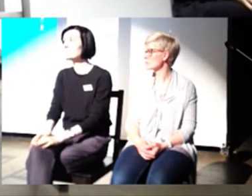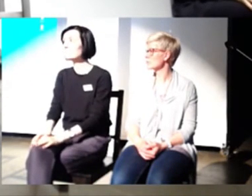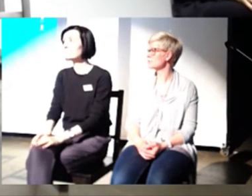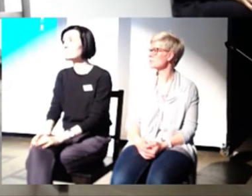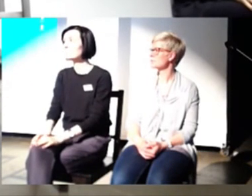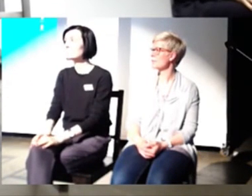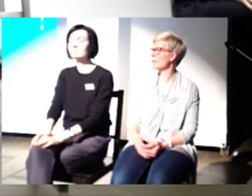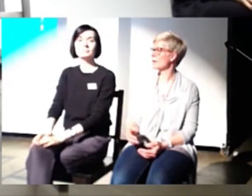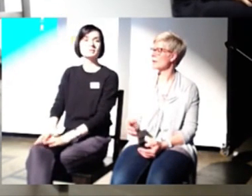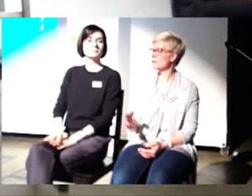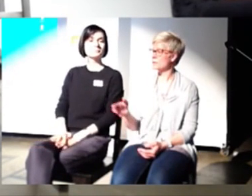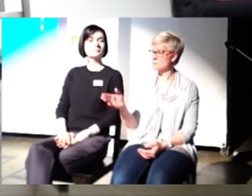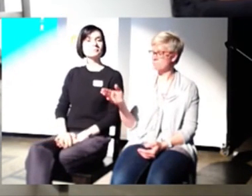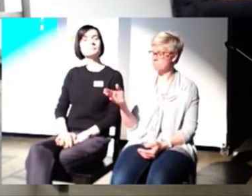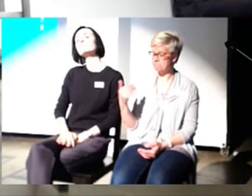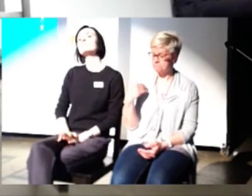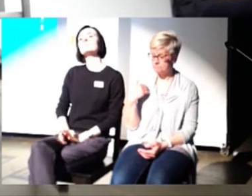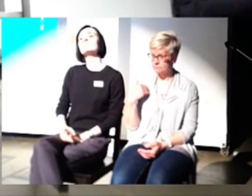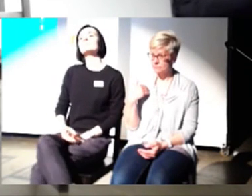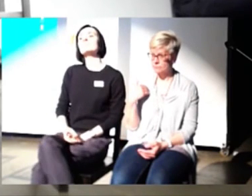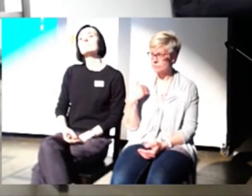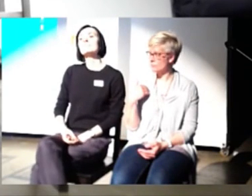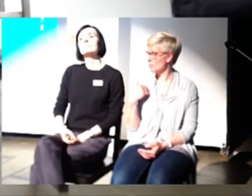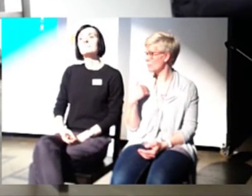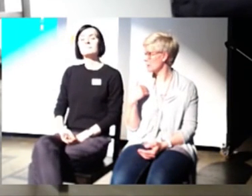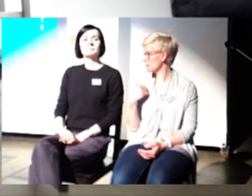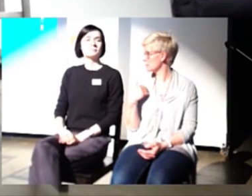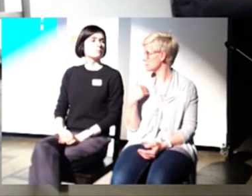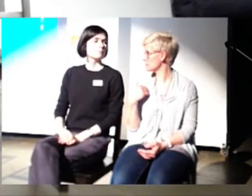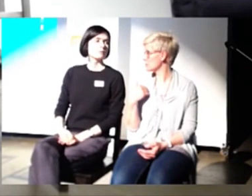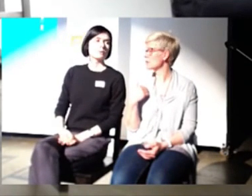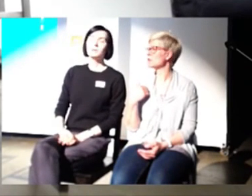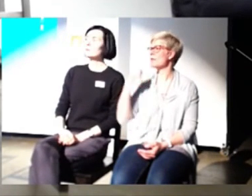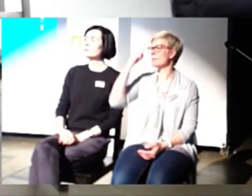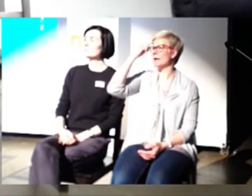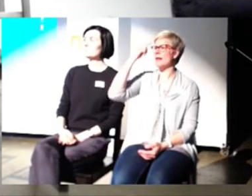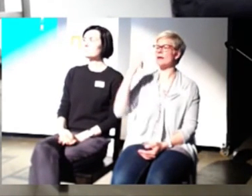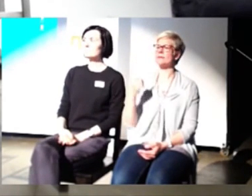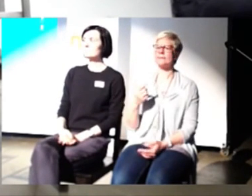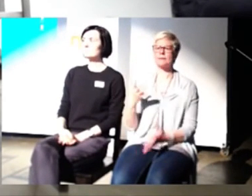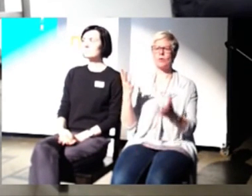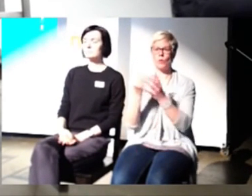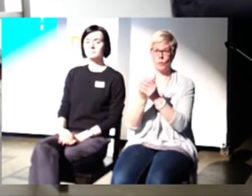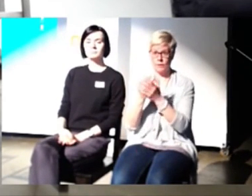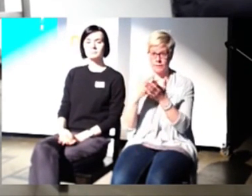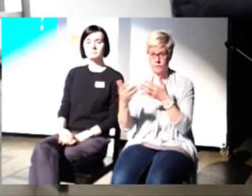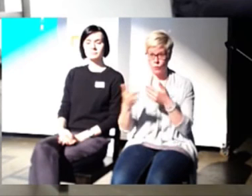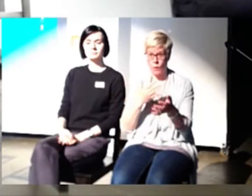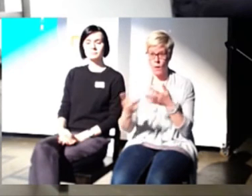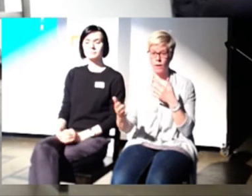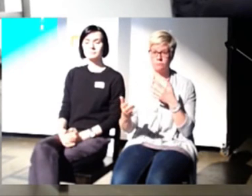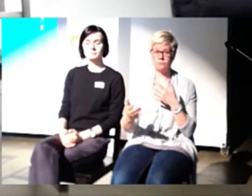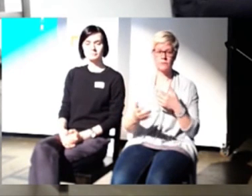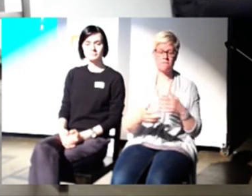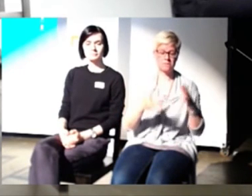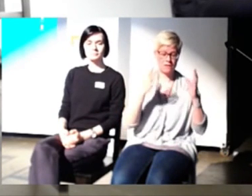Mut tuli tässä niinku ihan vaan heittona mieleen, että siis just tällaista yhteistyötä vammattomien